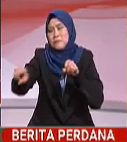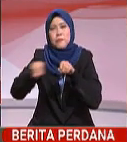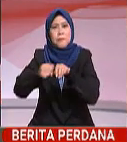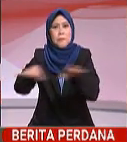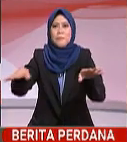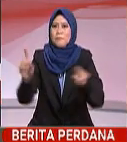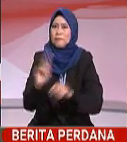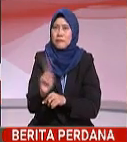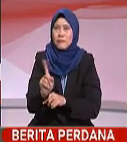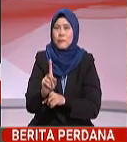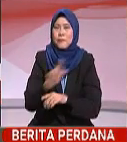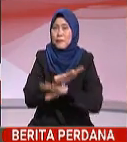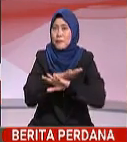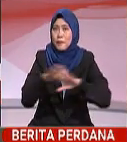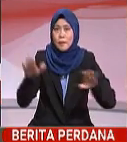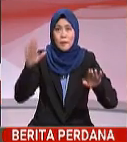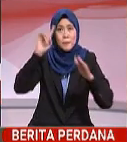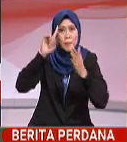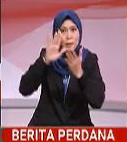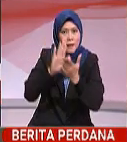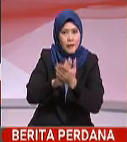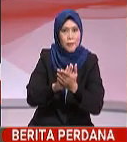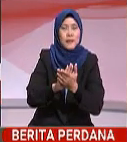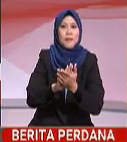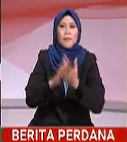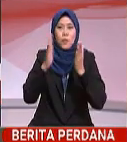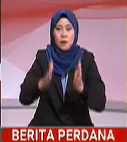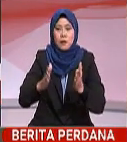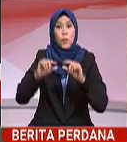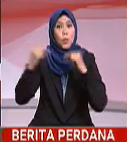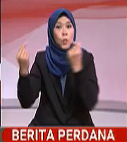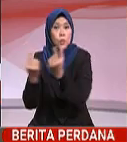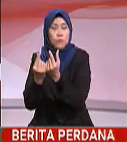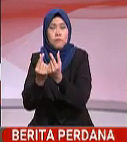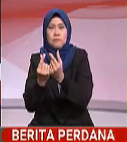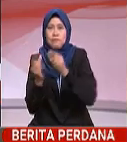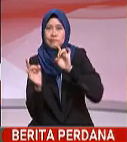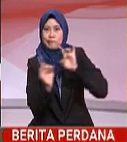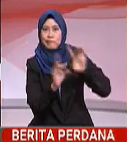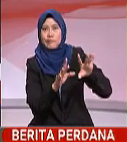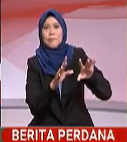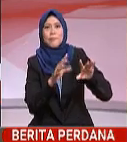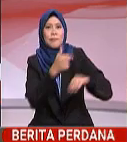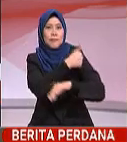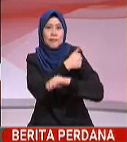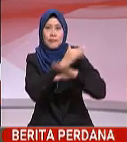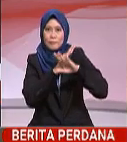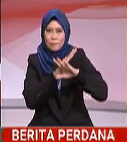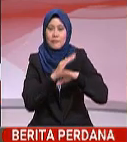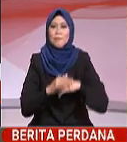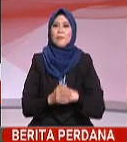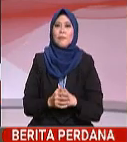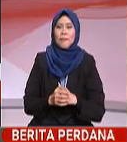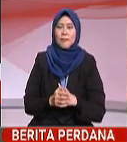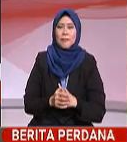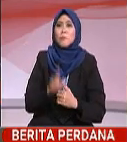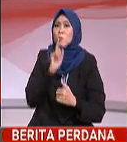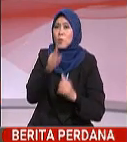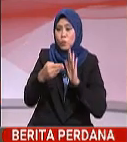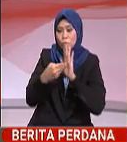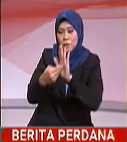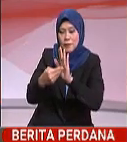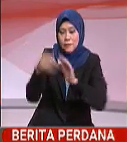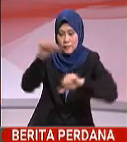usahlah percaya kepada gerakan anti-vaksin ni. Dari segi sains telah dibuktikan ia selamat, dari